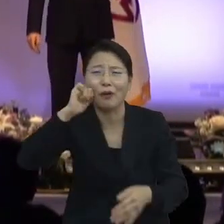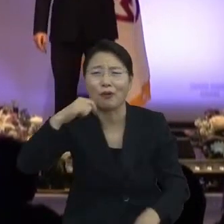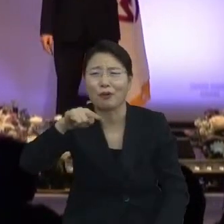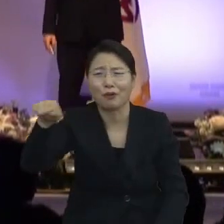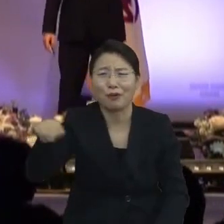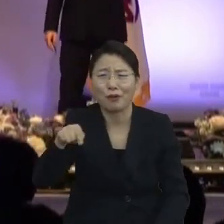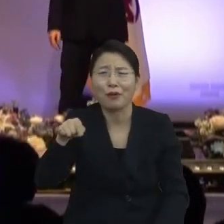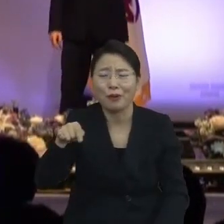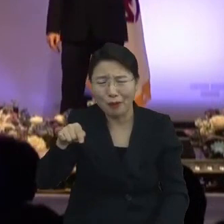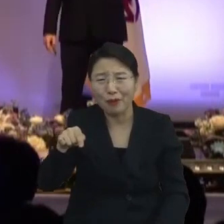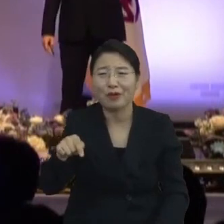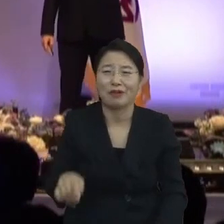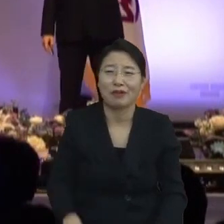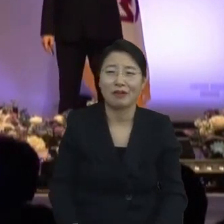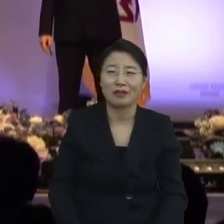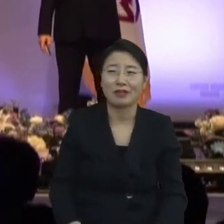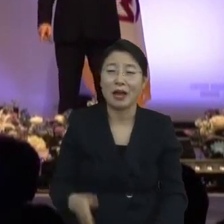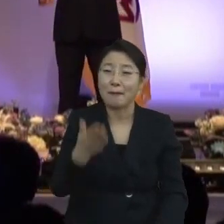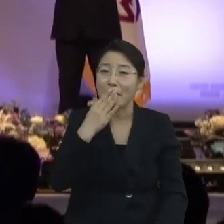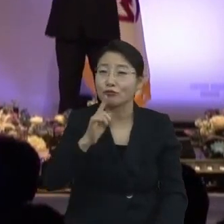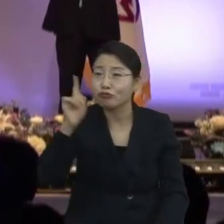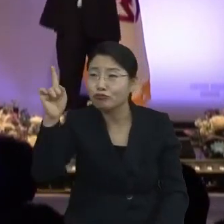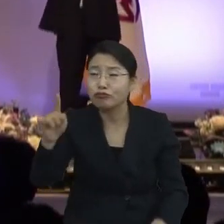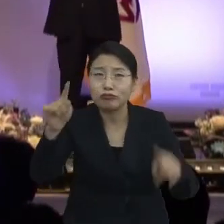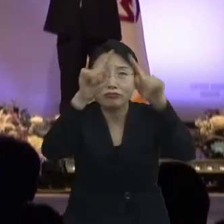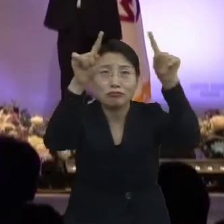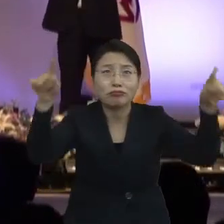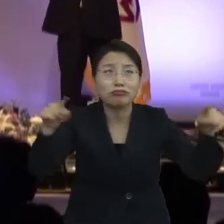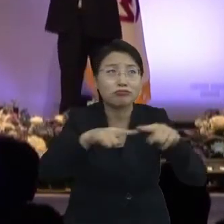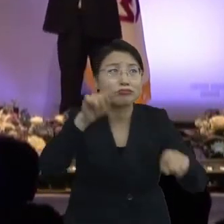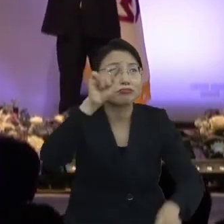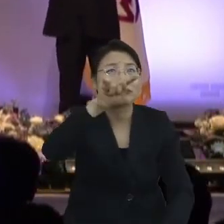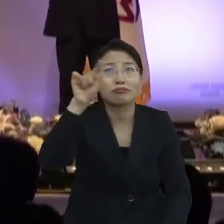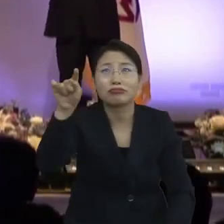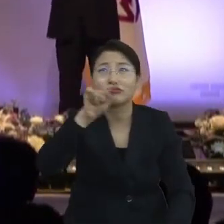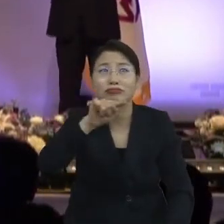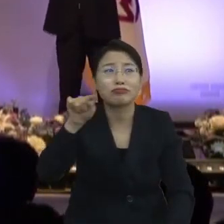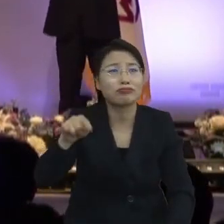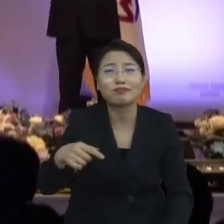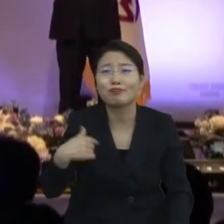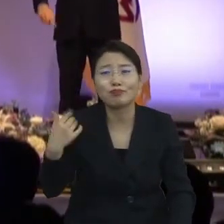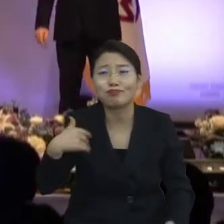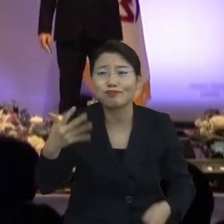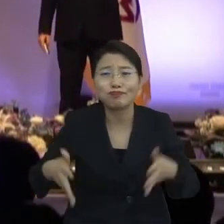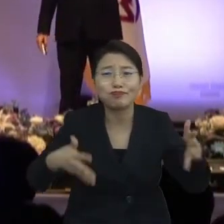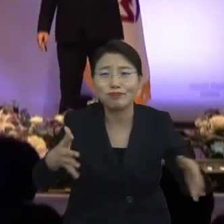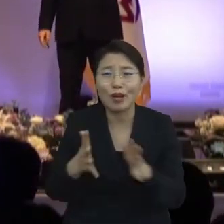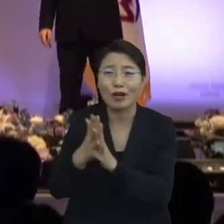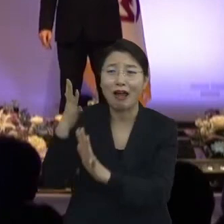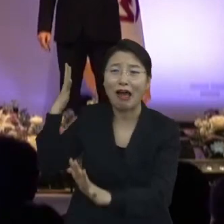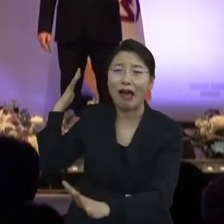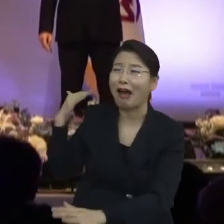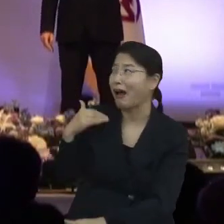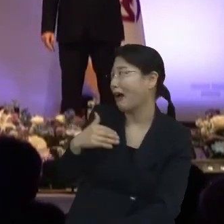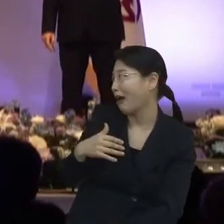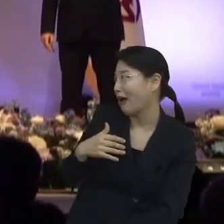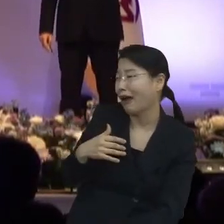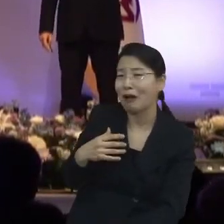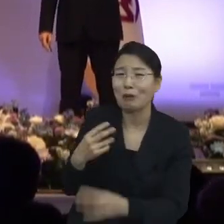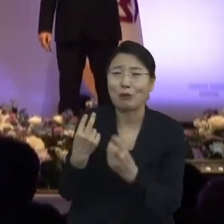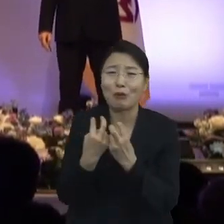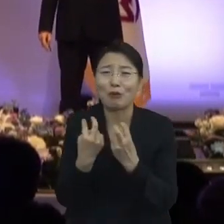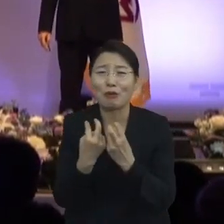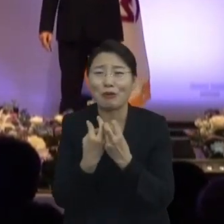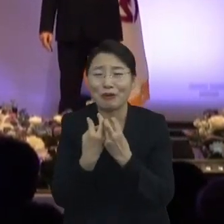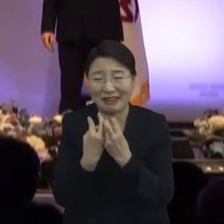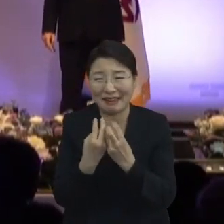그죠? 그리고 어디 가서 식사 주문하려는데 키오스크 앞에 가서 이렇게 터치 스크린 하다 보면 뒤에 서 있는 젊은 친구들 눈치도 보이시고